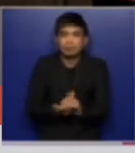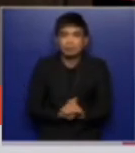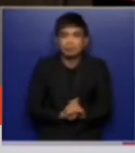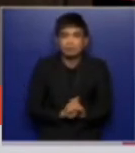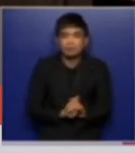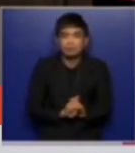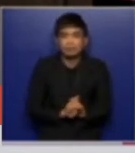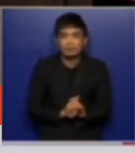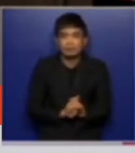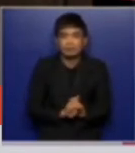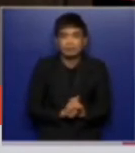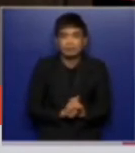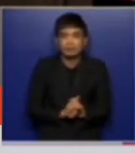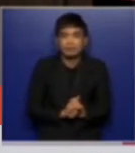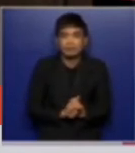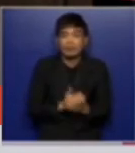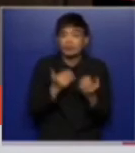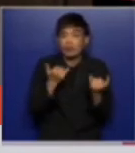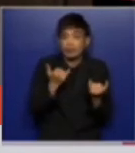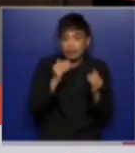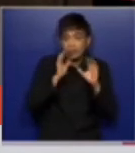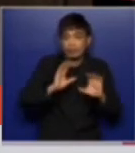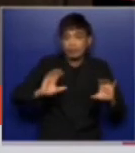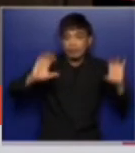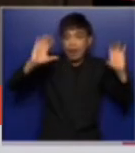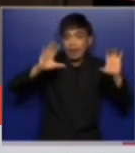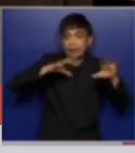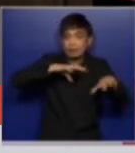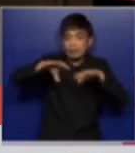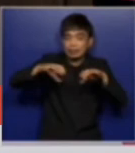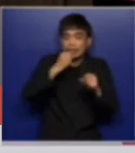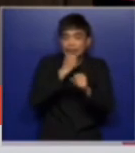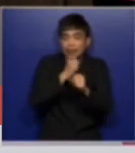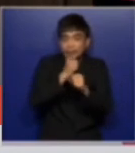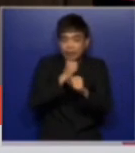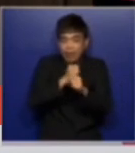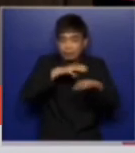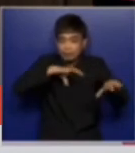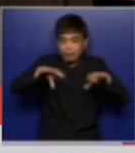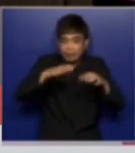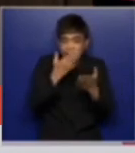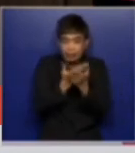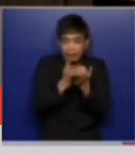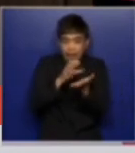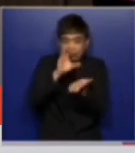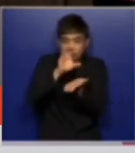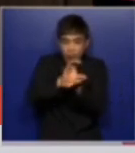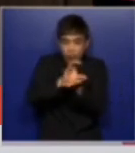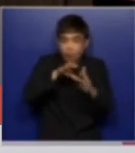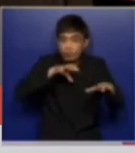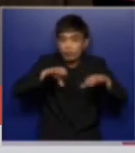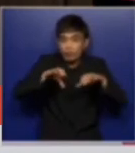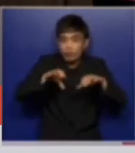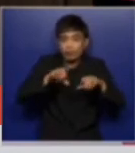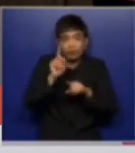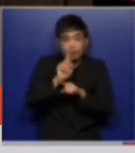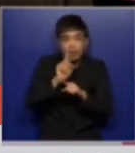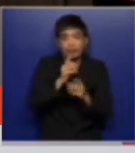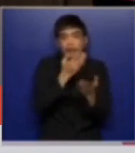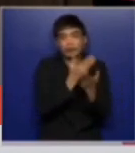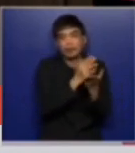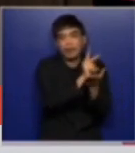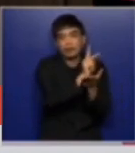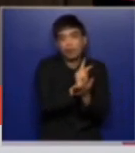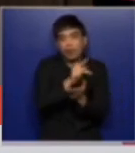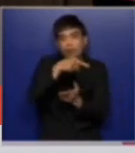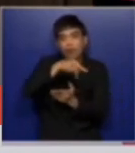สิ่งที่รัฐบาลดำเนินการในขณะนี้ควบคู่ไปกับการจัดทำงบประมาณรายจ่ายประจำปีคืออะไรครับคือการออกพรก.เงินกู้3